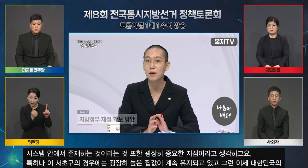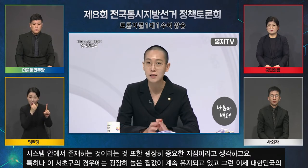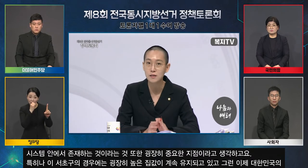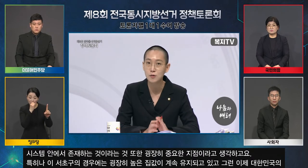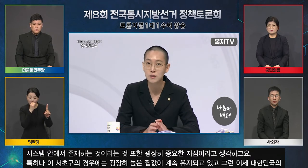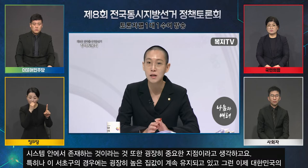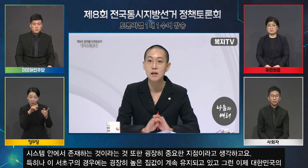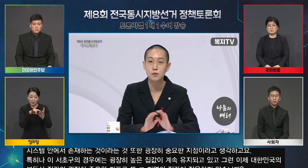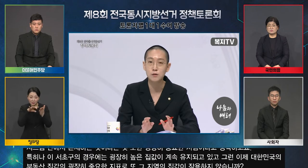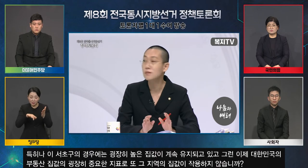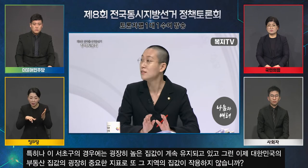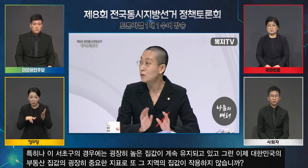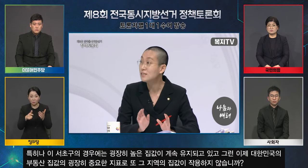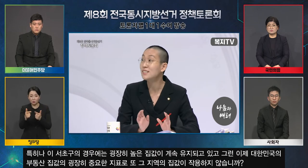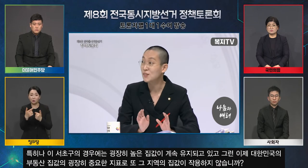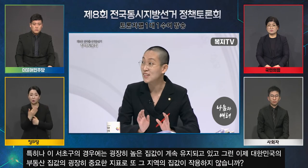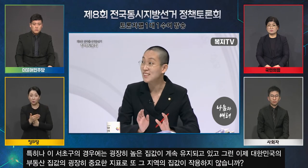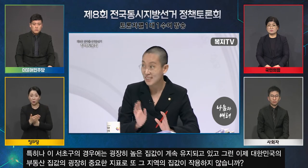완화된다고 하는 것이